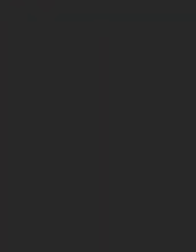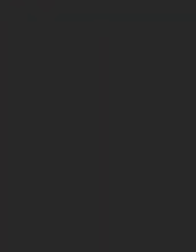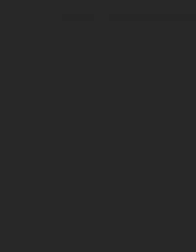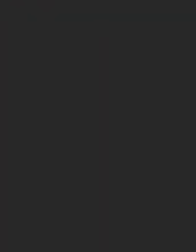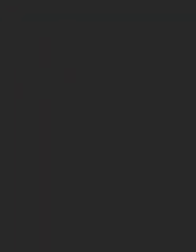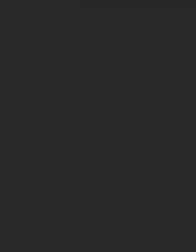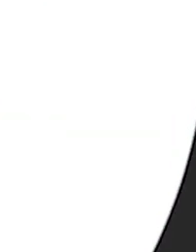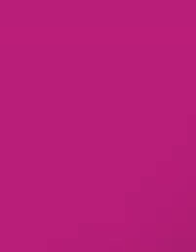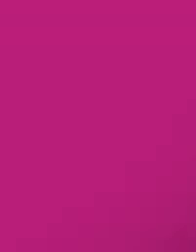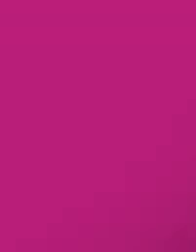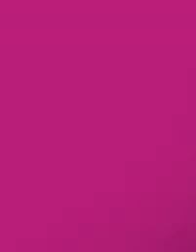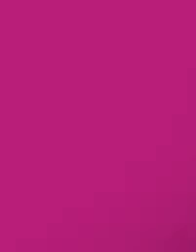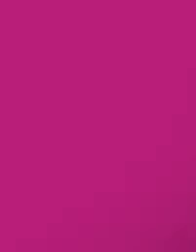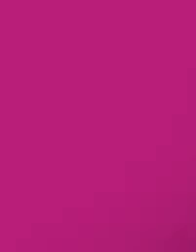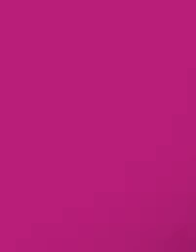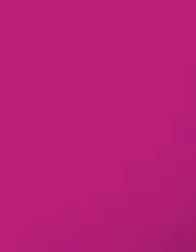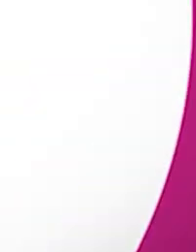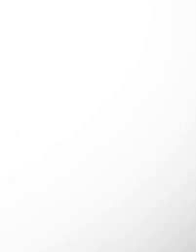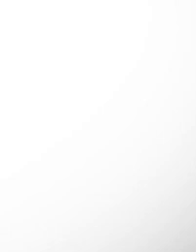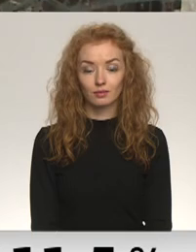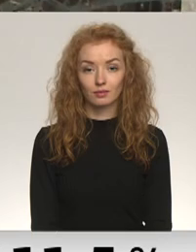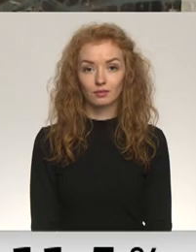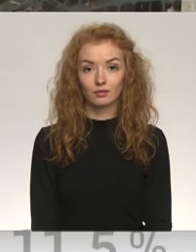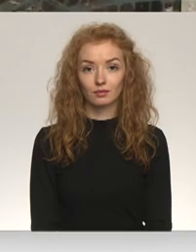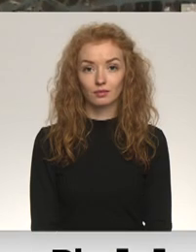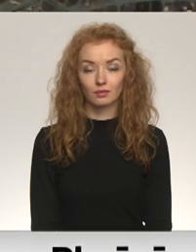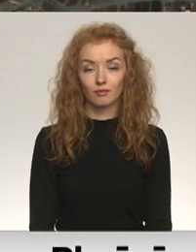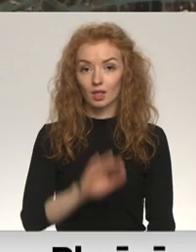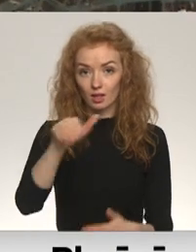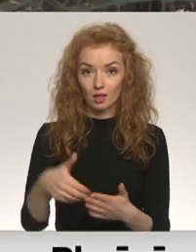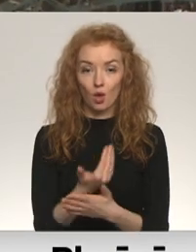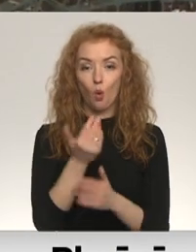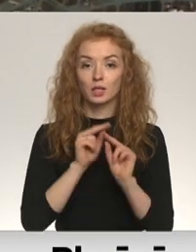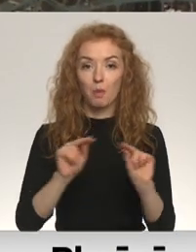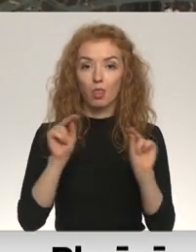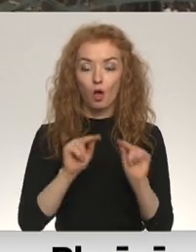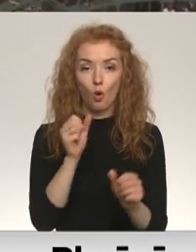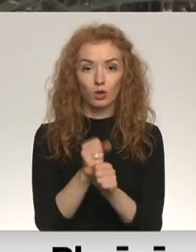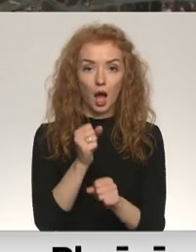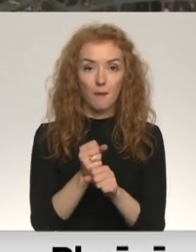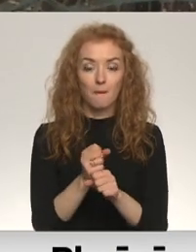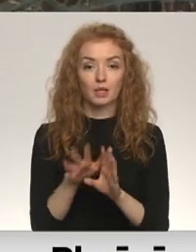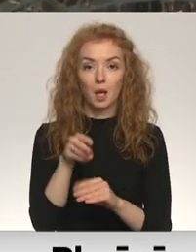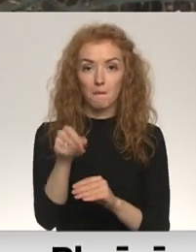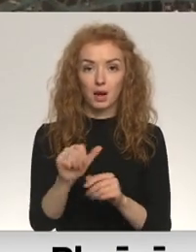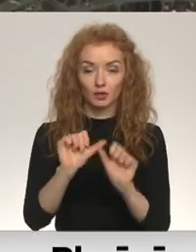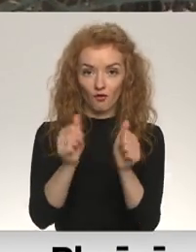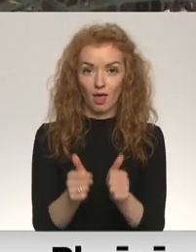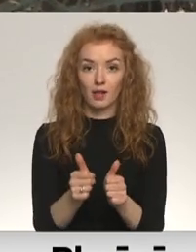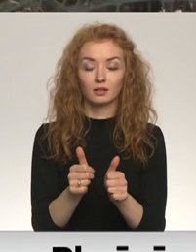Re, viss ēters ir te! Jaunais pedagogu darba samaksas modelis